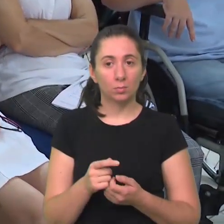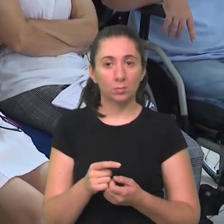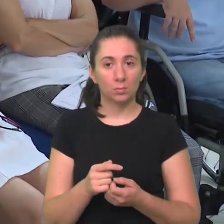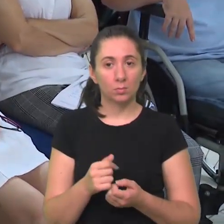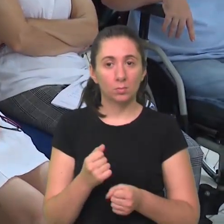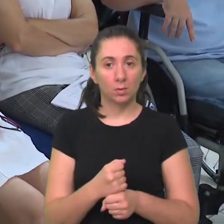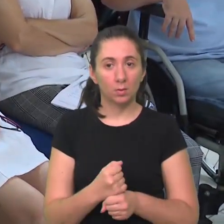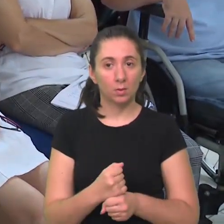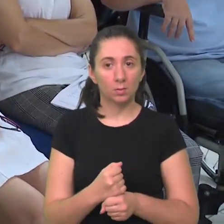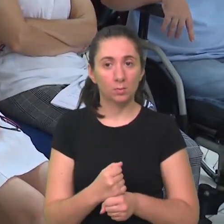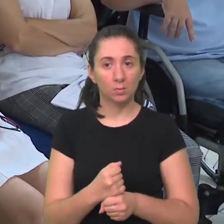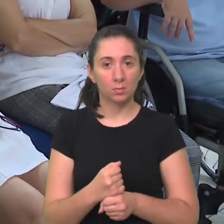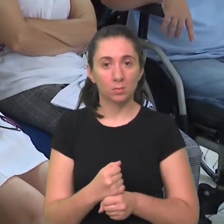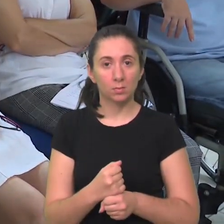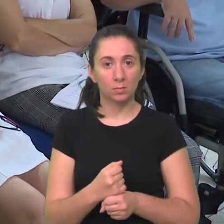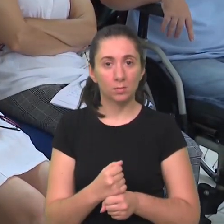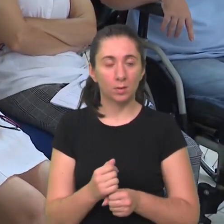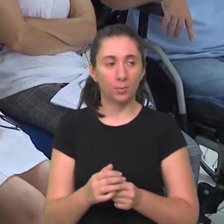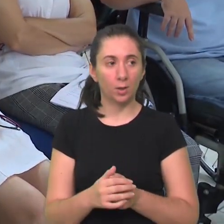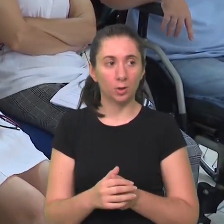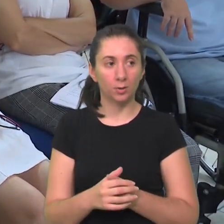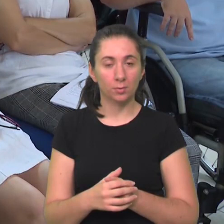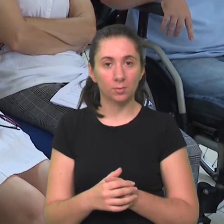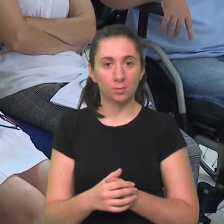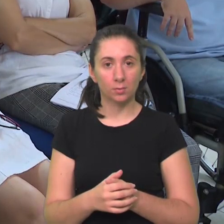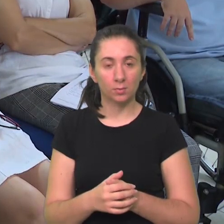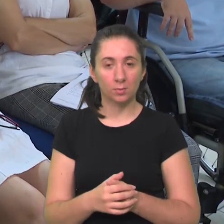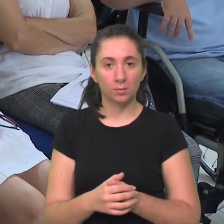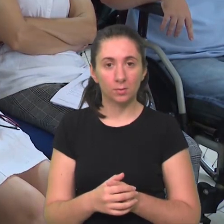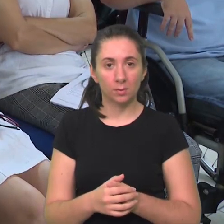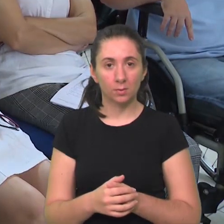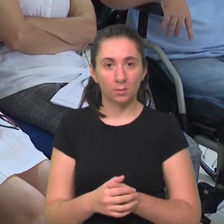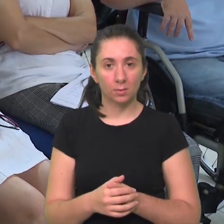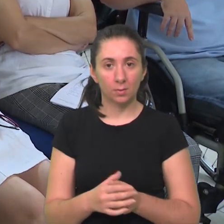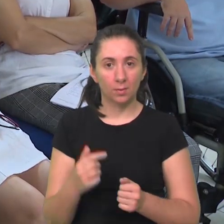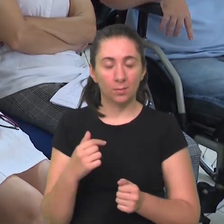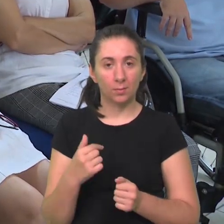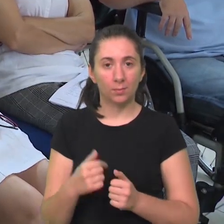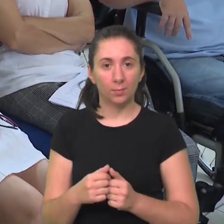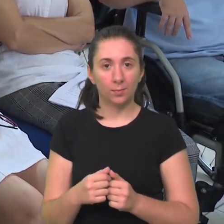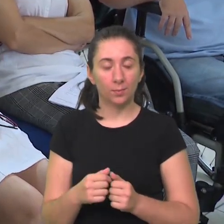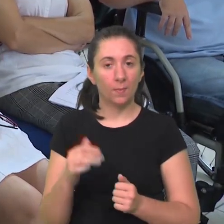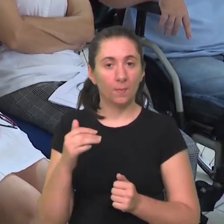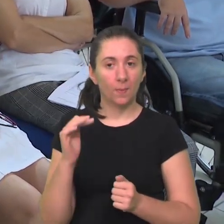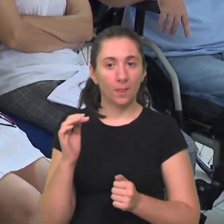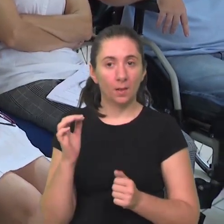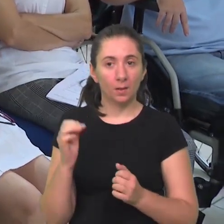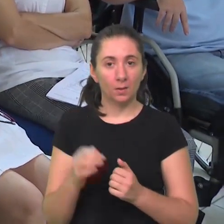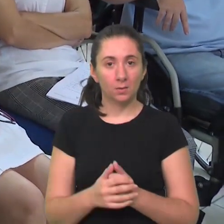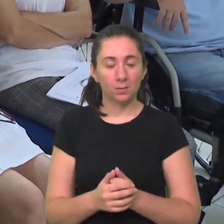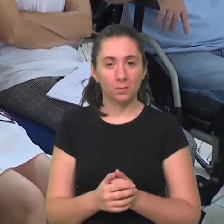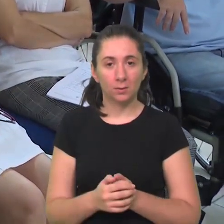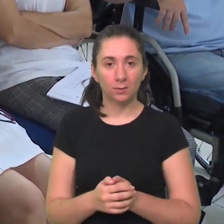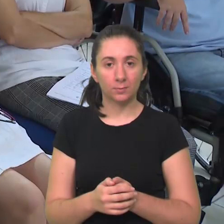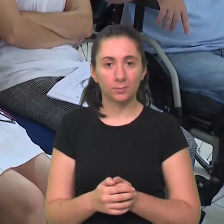prvi razred osnovne škole. Međutim, odbavila sam se jako kvalitetnu periku i mene nije čudilo.